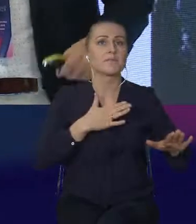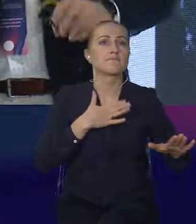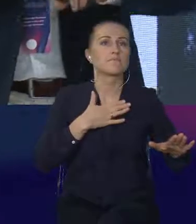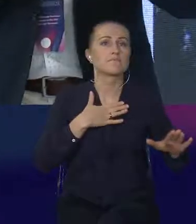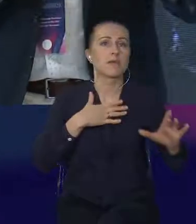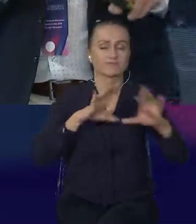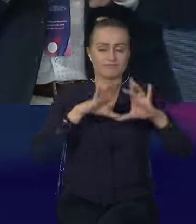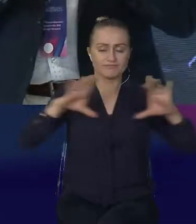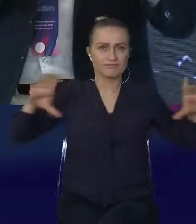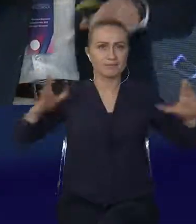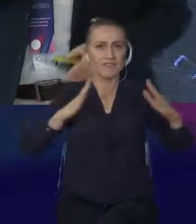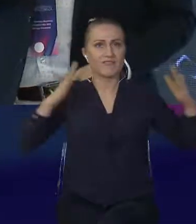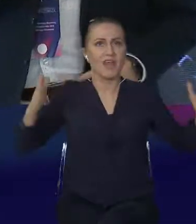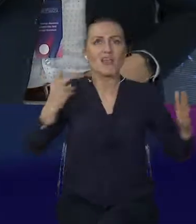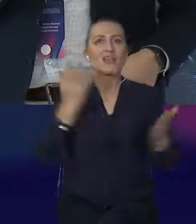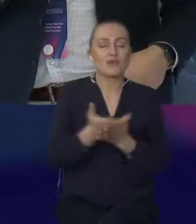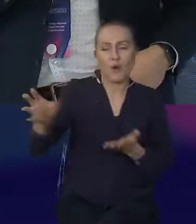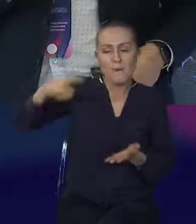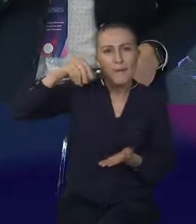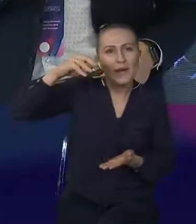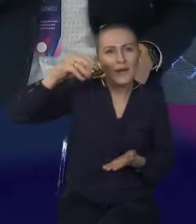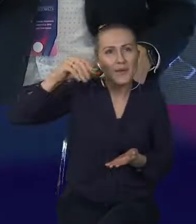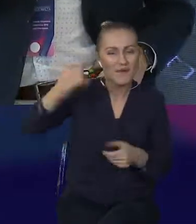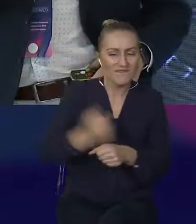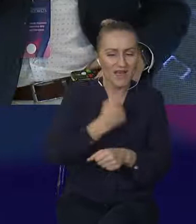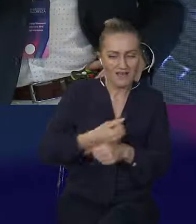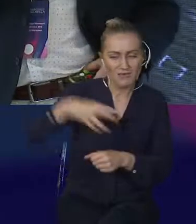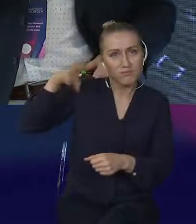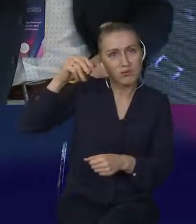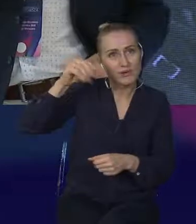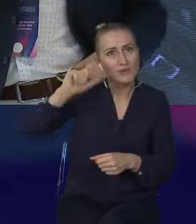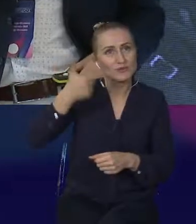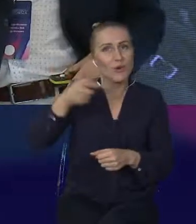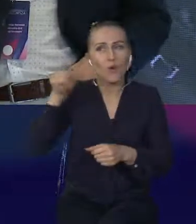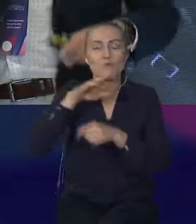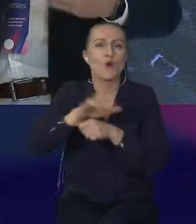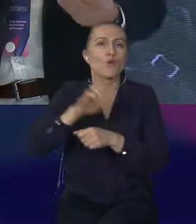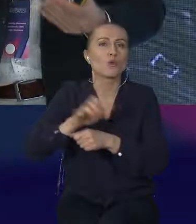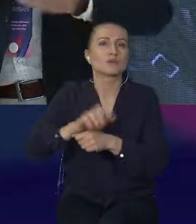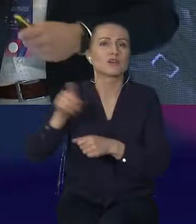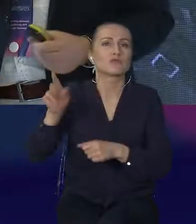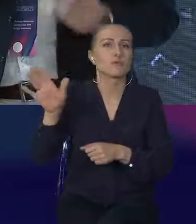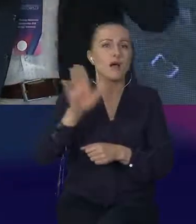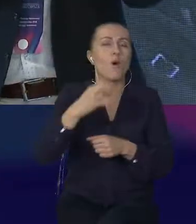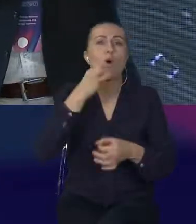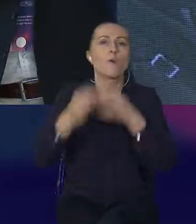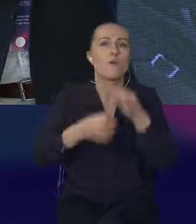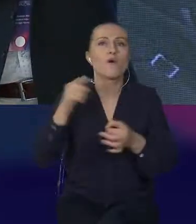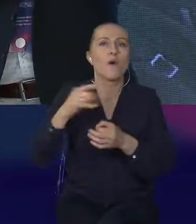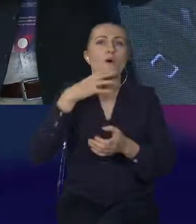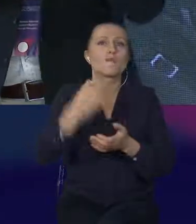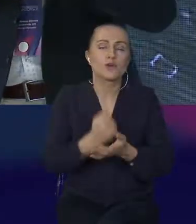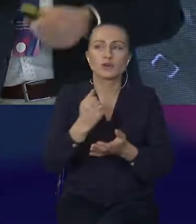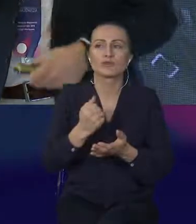większą kubaturę niż tylko ten pył węglowy, który gdzieś tam wielu producentów opowiada, że go stosuje